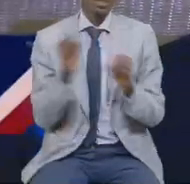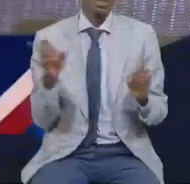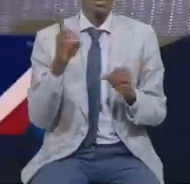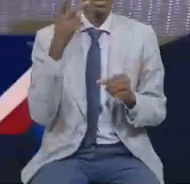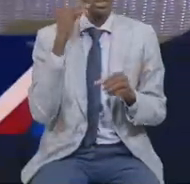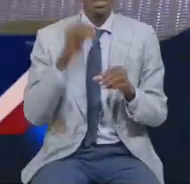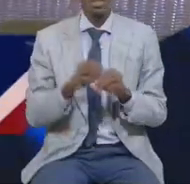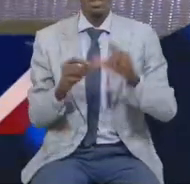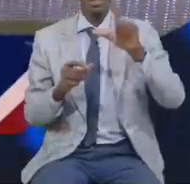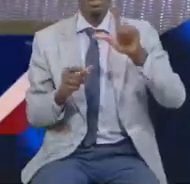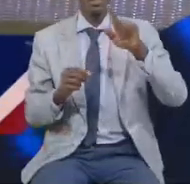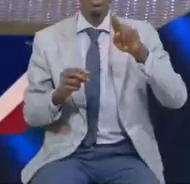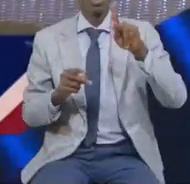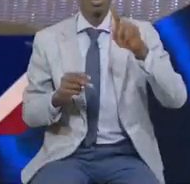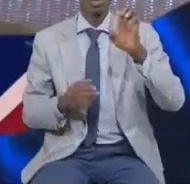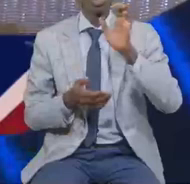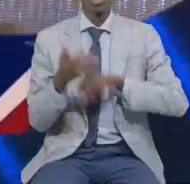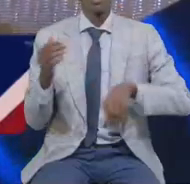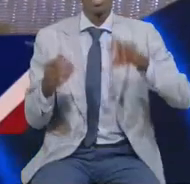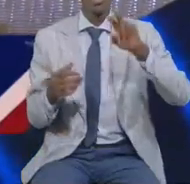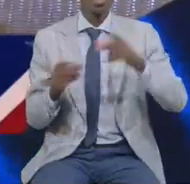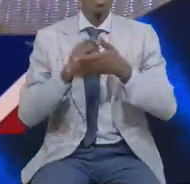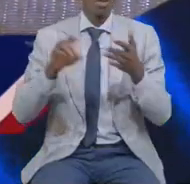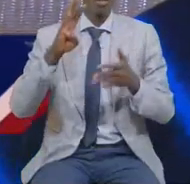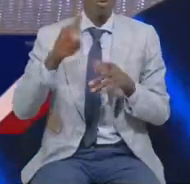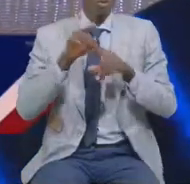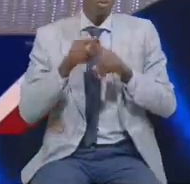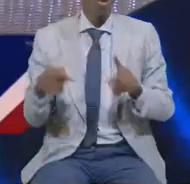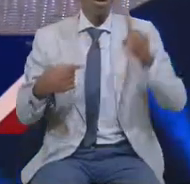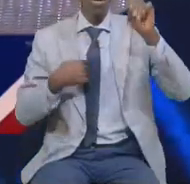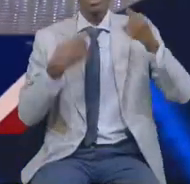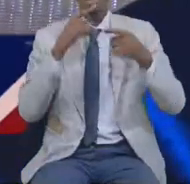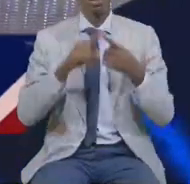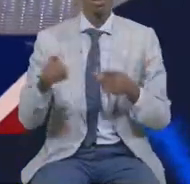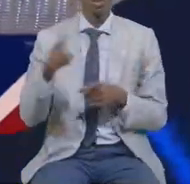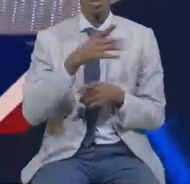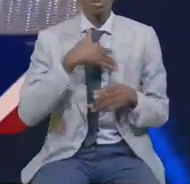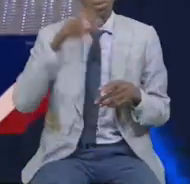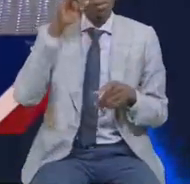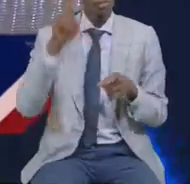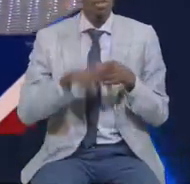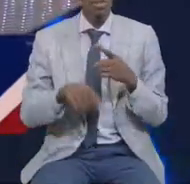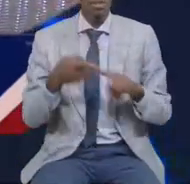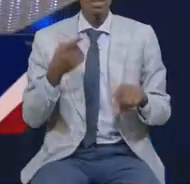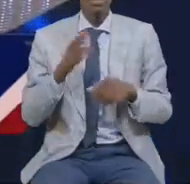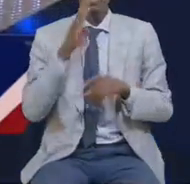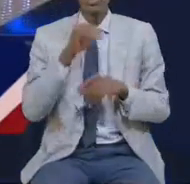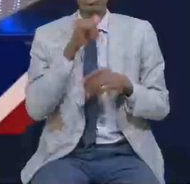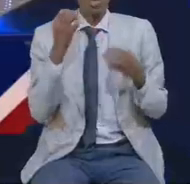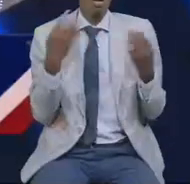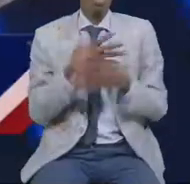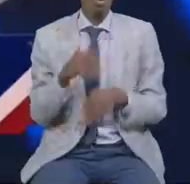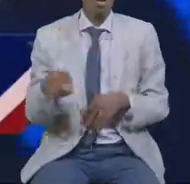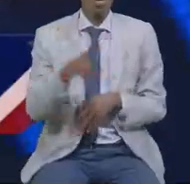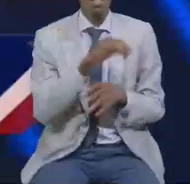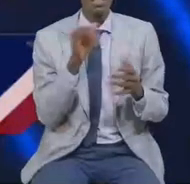12, verset 4. Je vous dis à vous qui êtes mes amis, ne craignez pas ceux qui